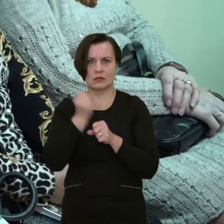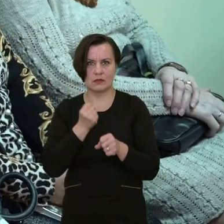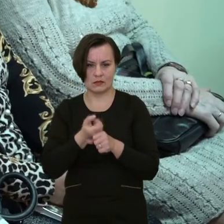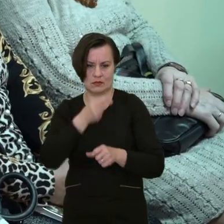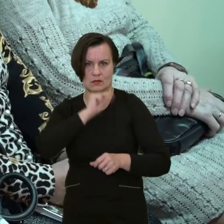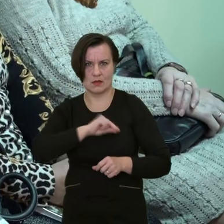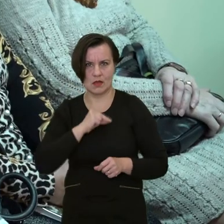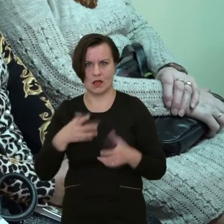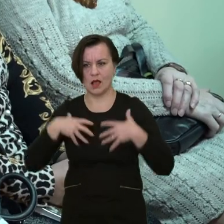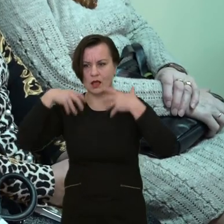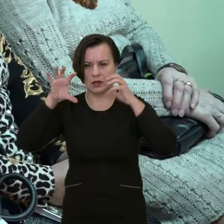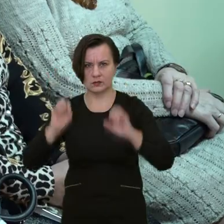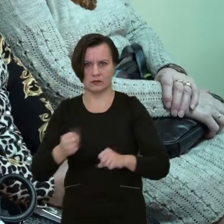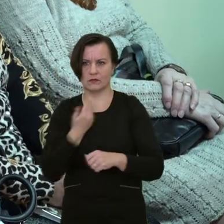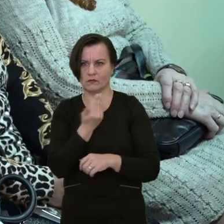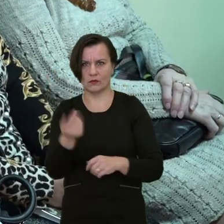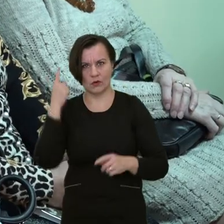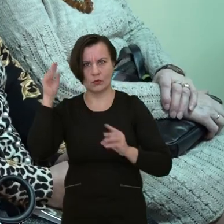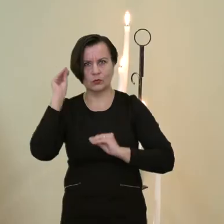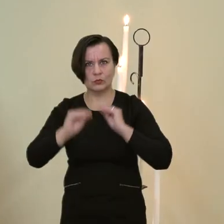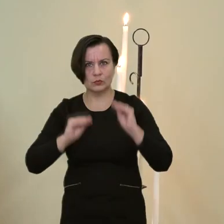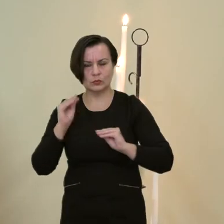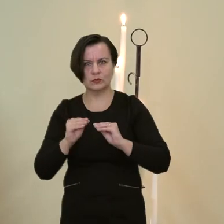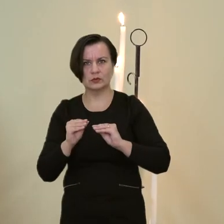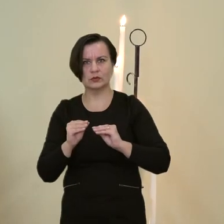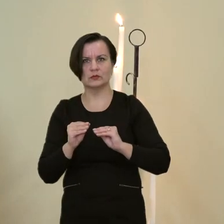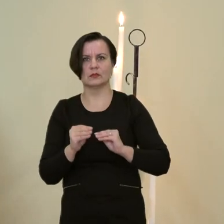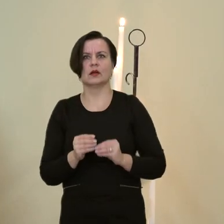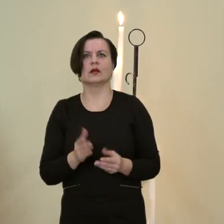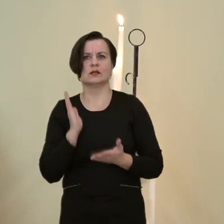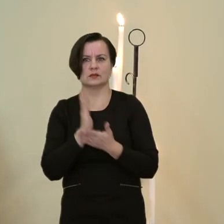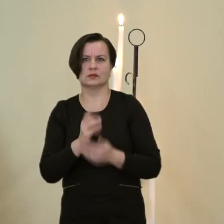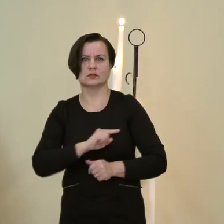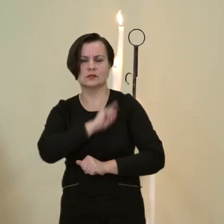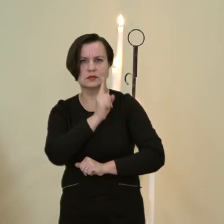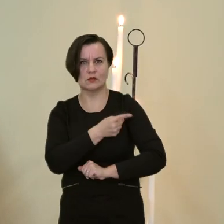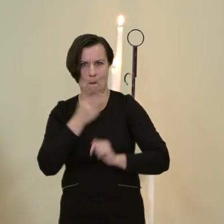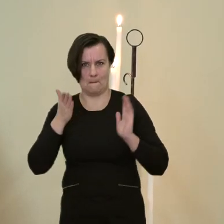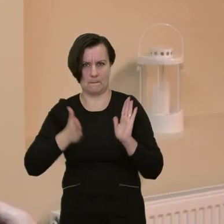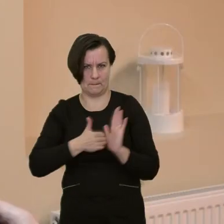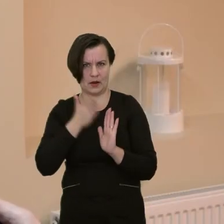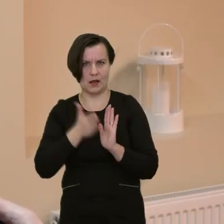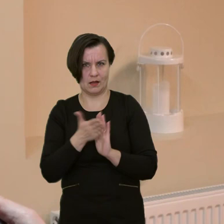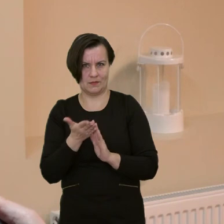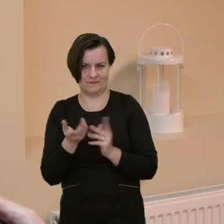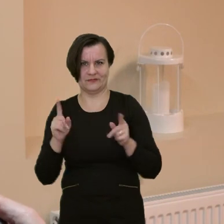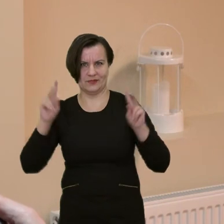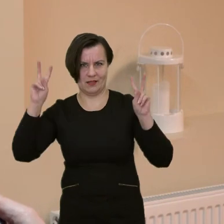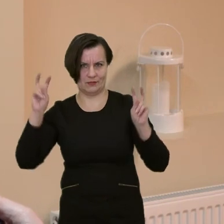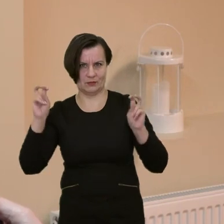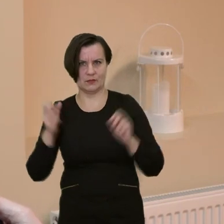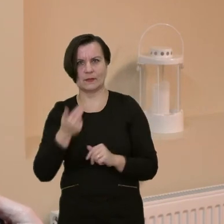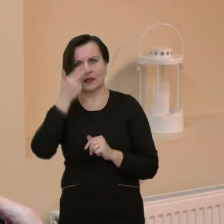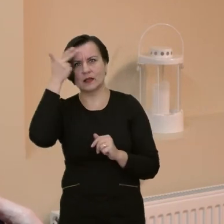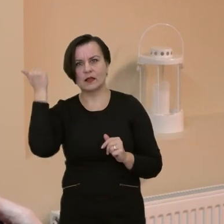iš tikrųjų labai tvirtas toks pamatas, tarsi galima taip įvardinti, tarsi lietuviškas atspaudas